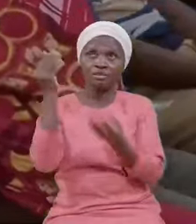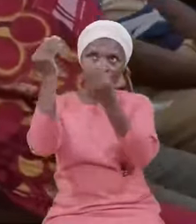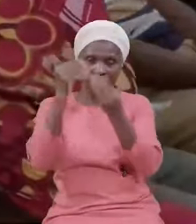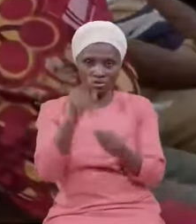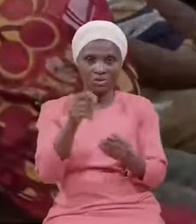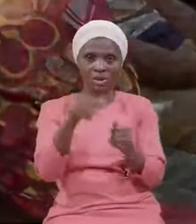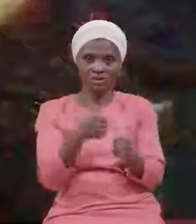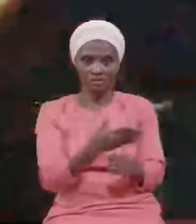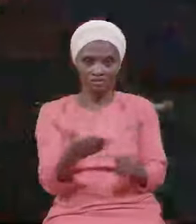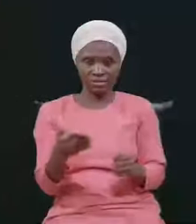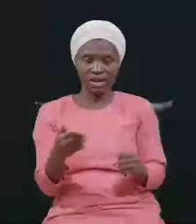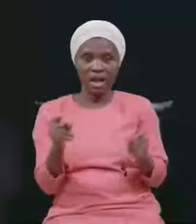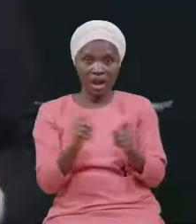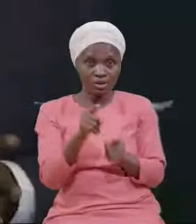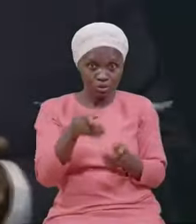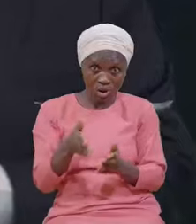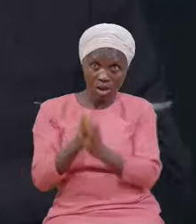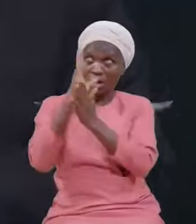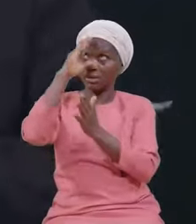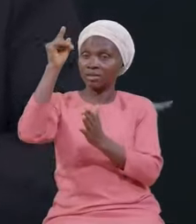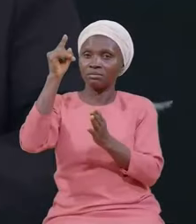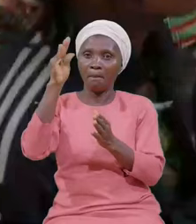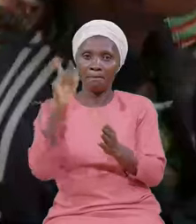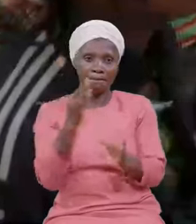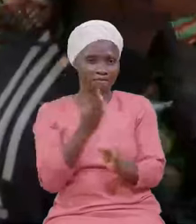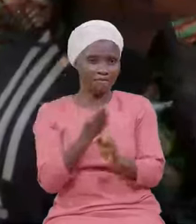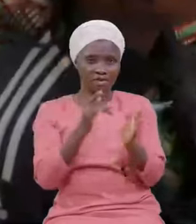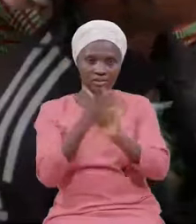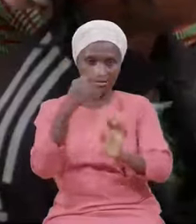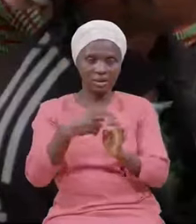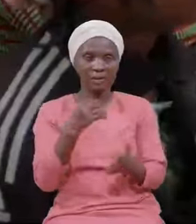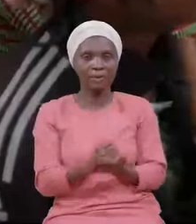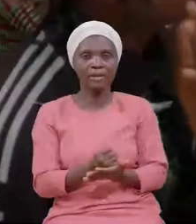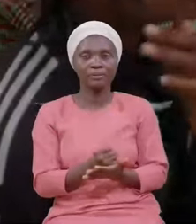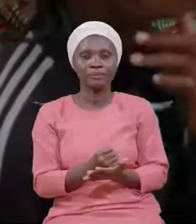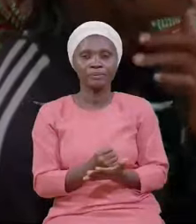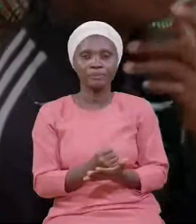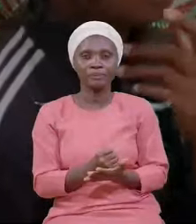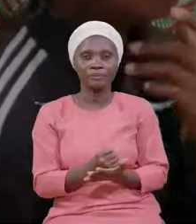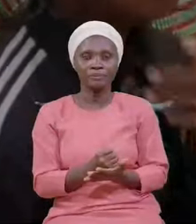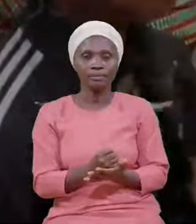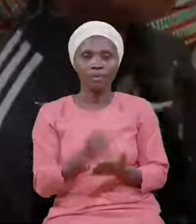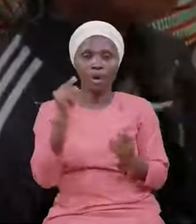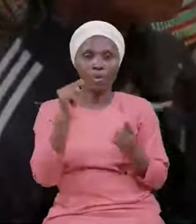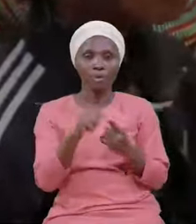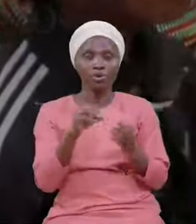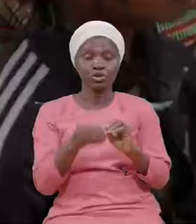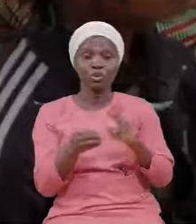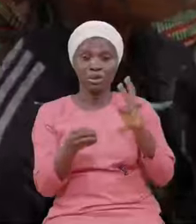Et il te donnera, comme tu lui demandes par la foi, au nom de Jésus. Deuxième point